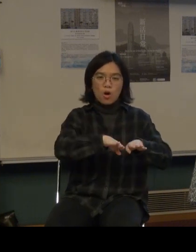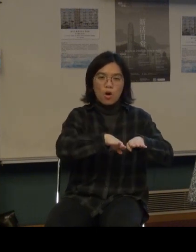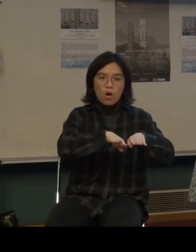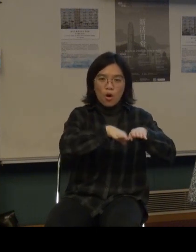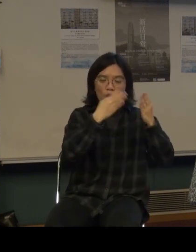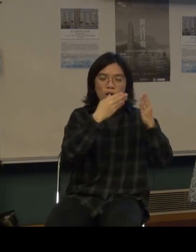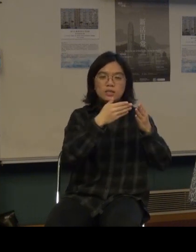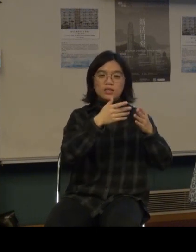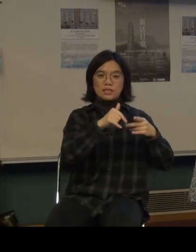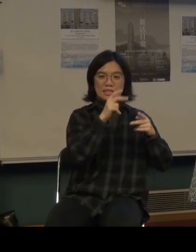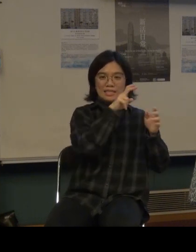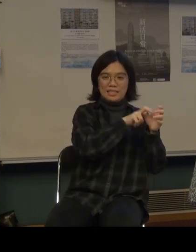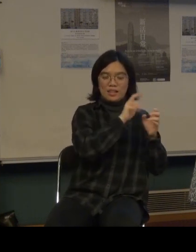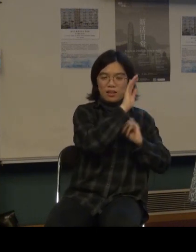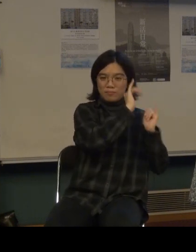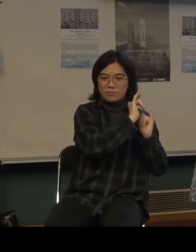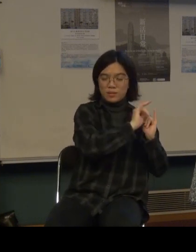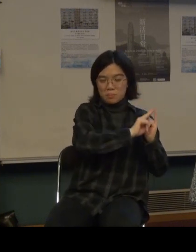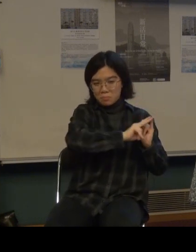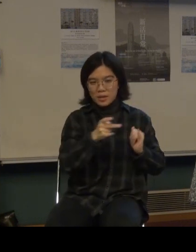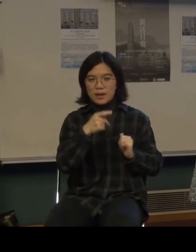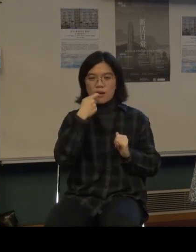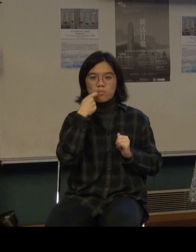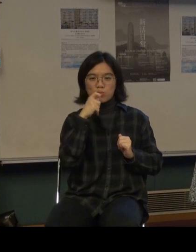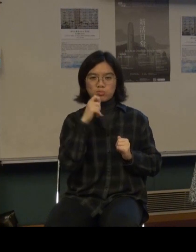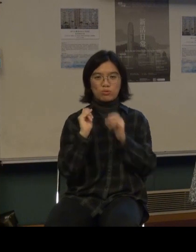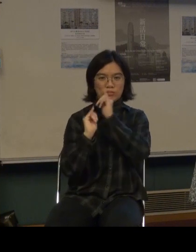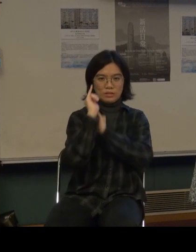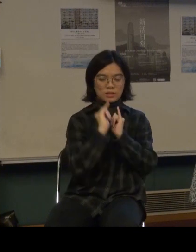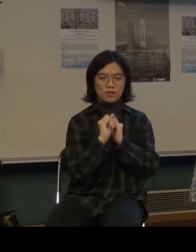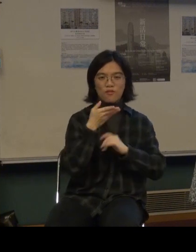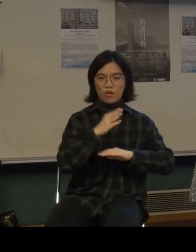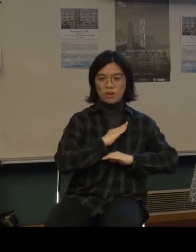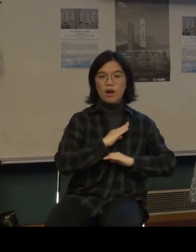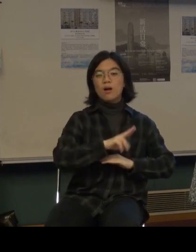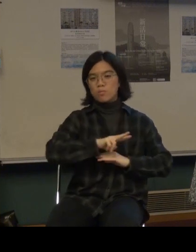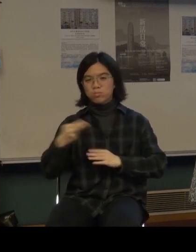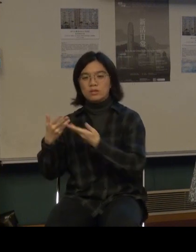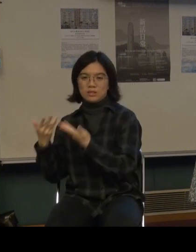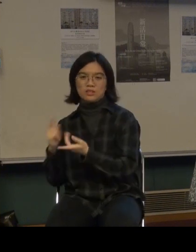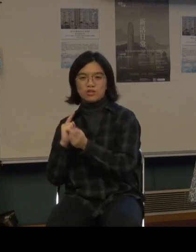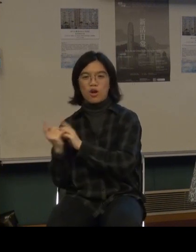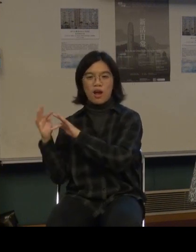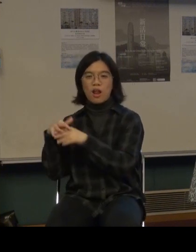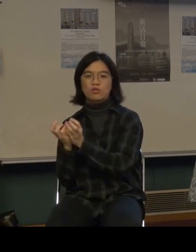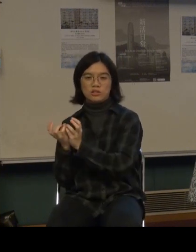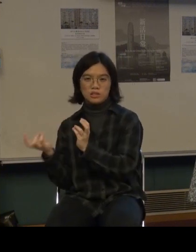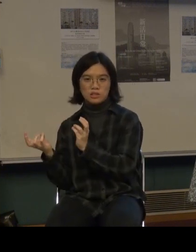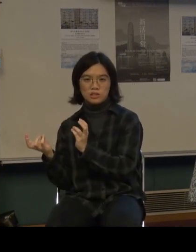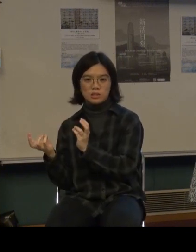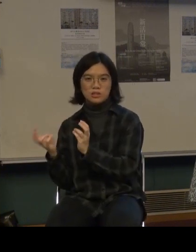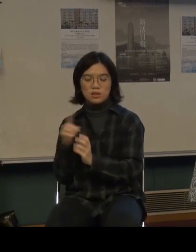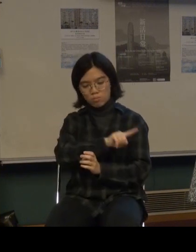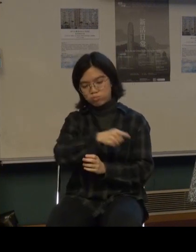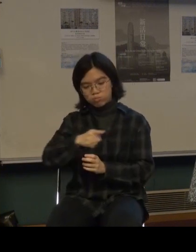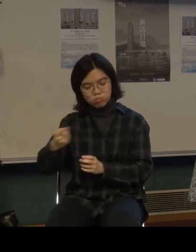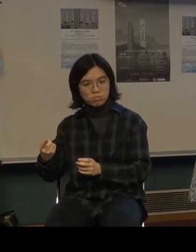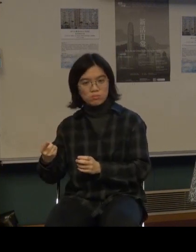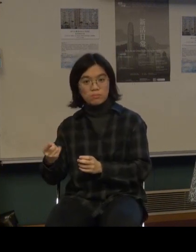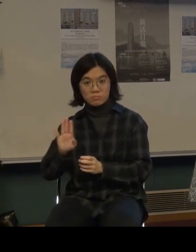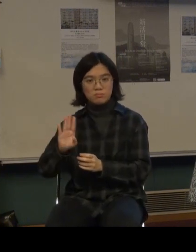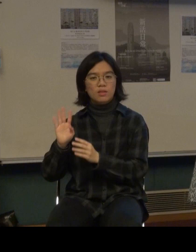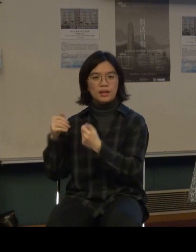西式嘅古典變成一個簡約嘅古典嘅形式，變成咗呢啲現代流線型嘅風格。但係喺二次大戰